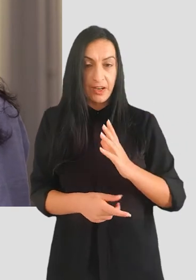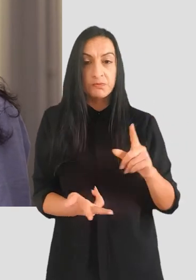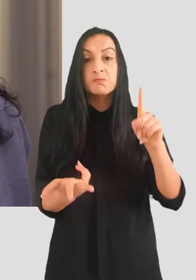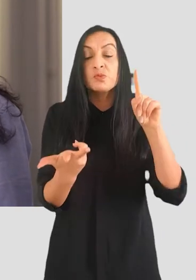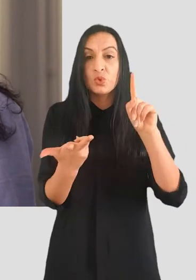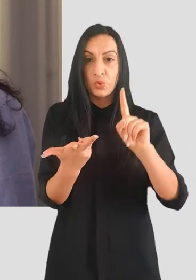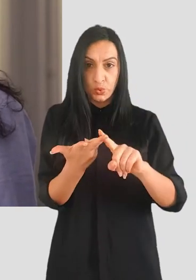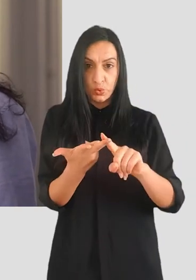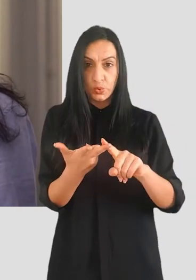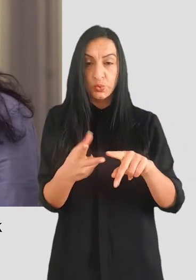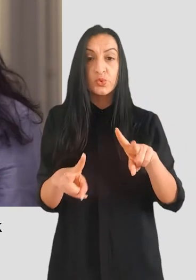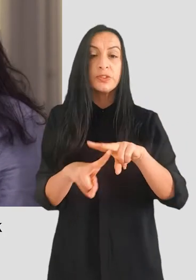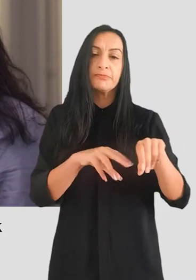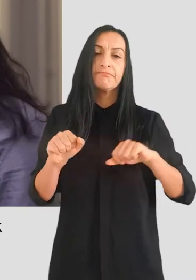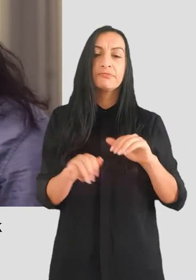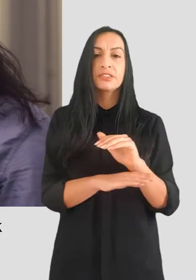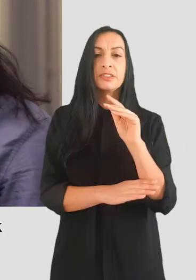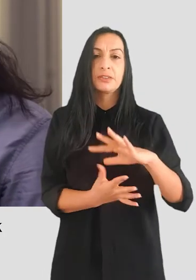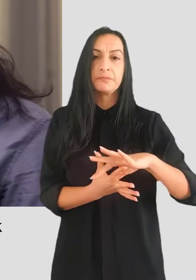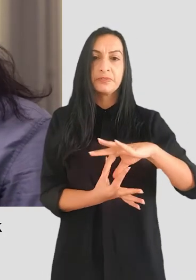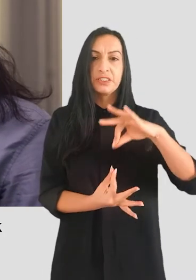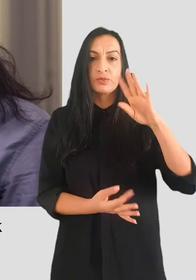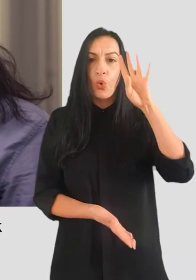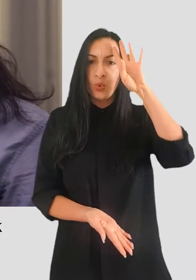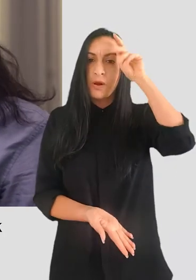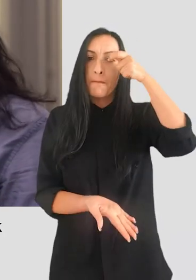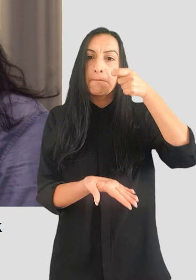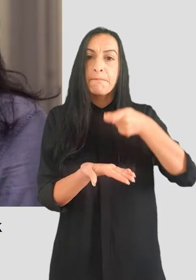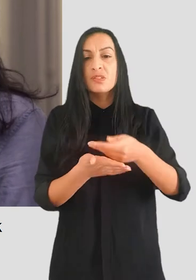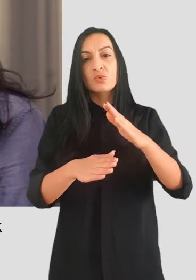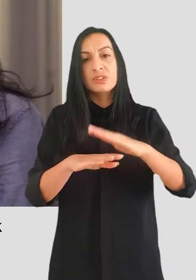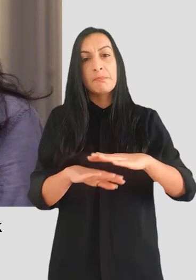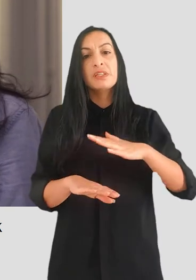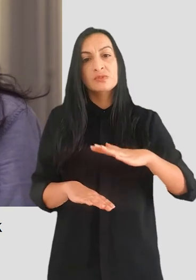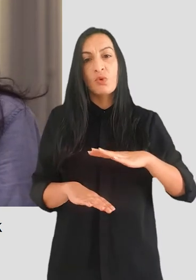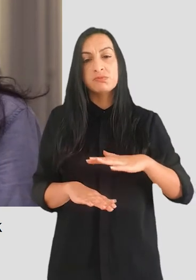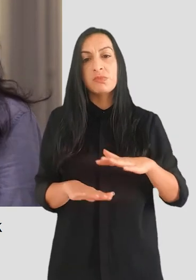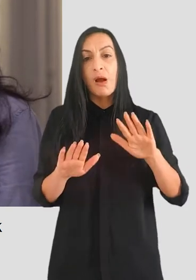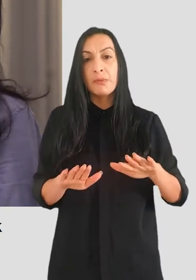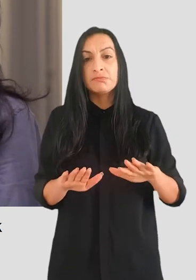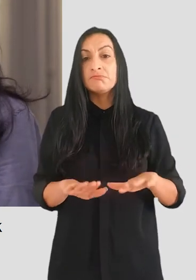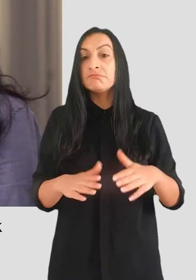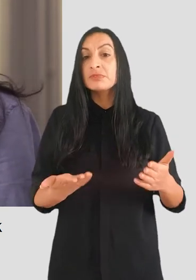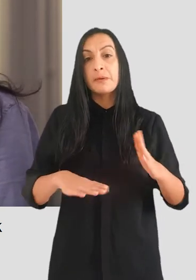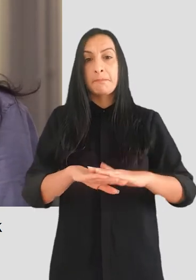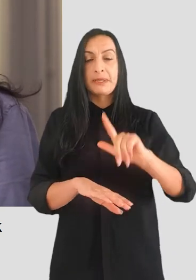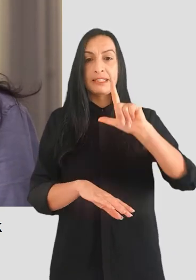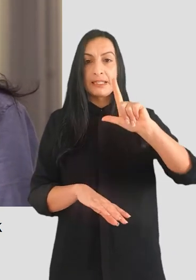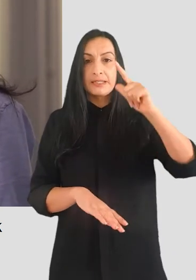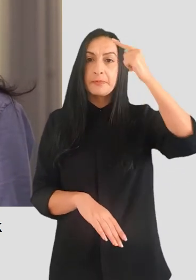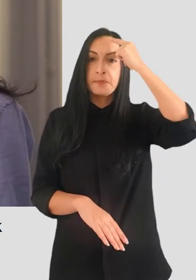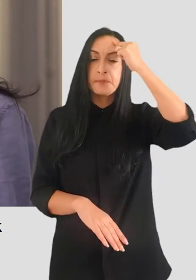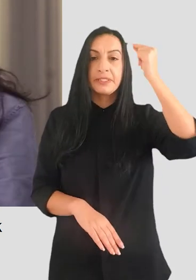bakımından önemli. İkinci aşamada hukuki bir adım atılmak isteniyorsa o atılacak adımları